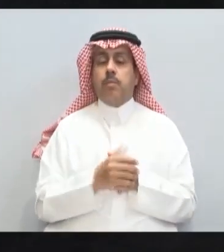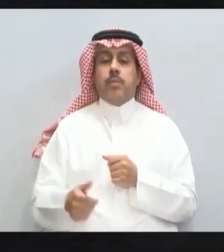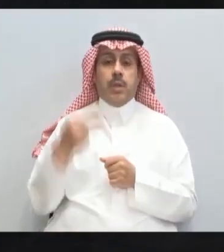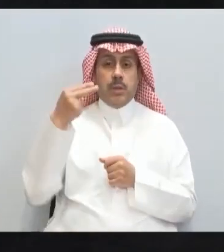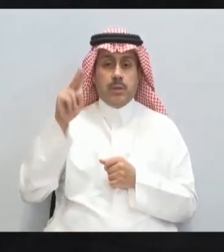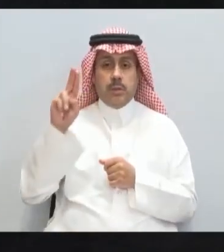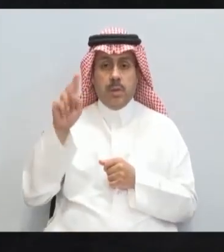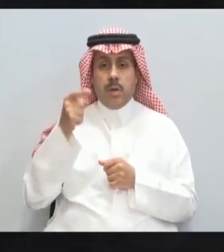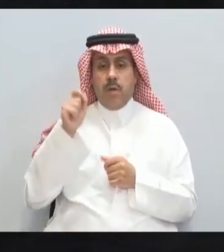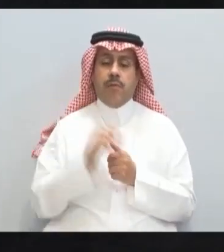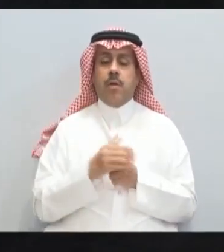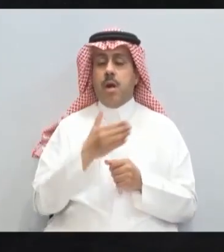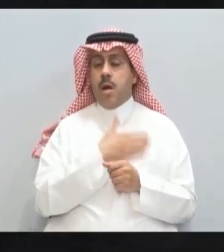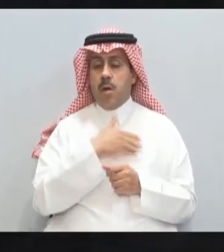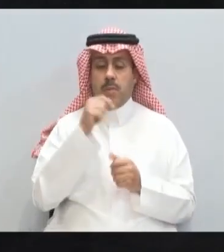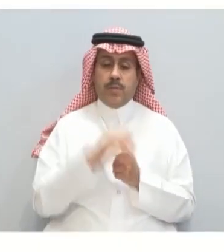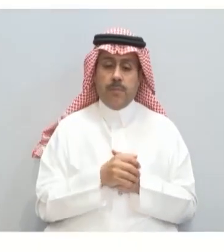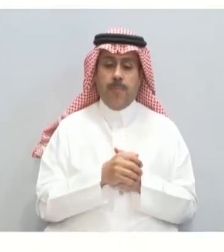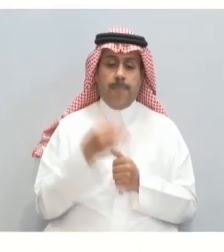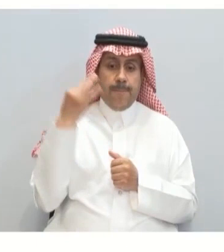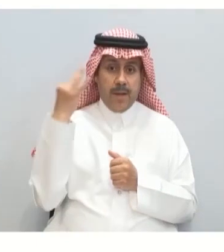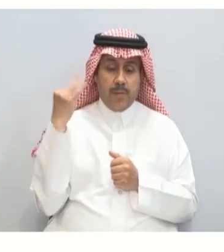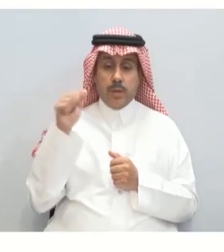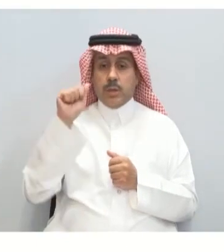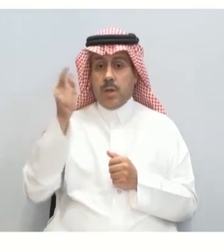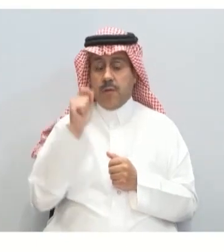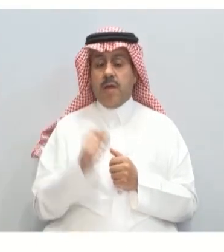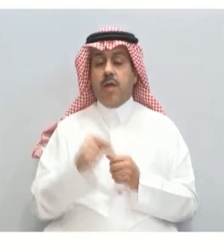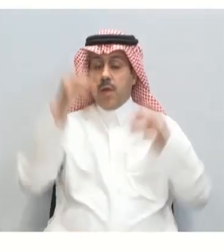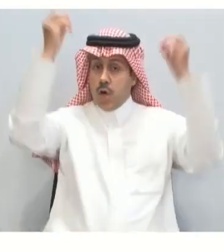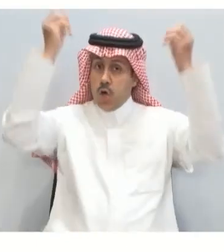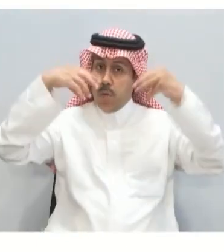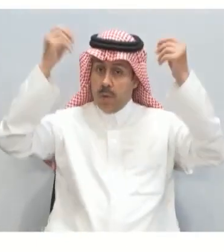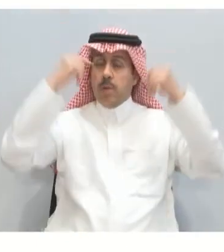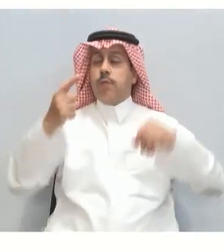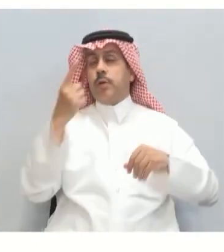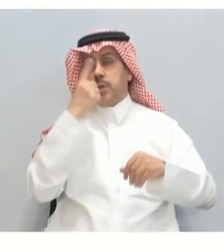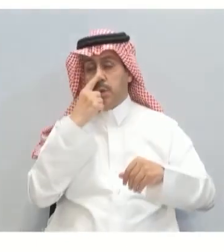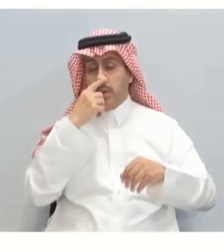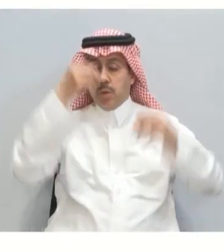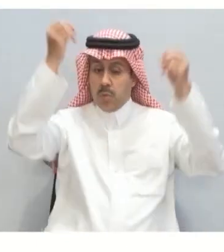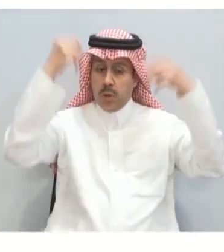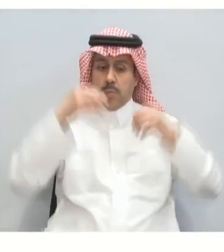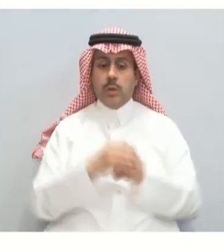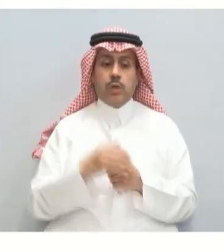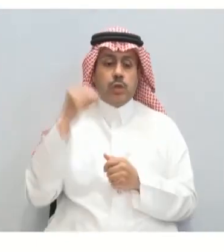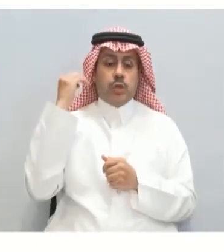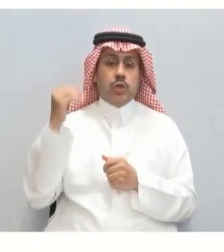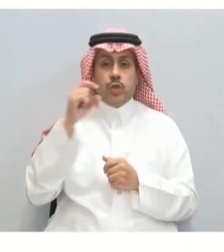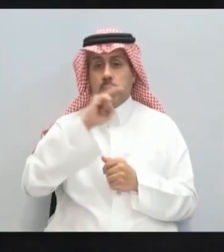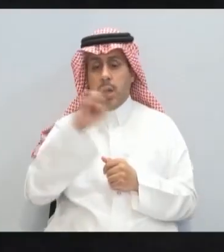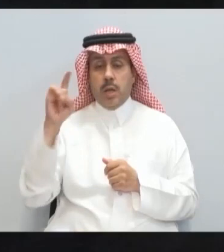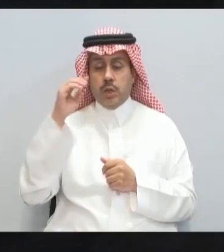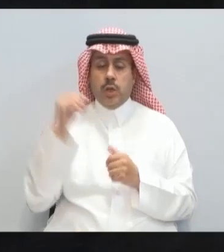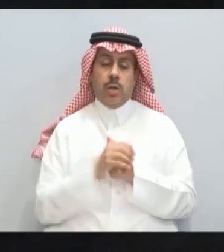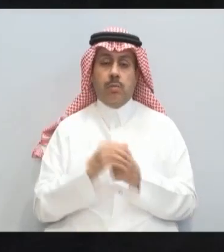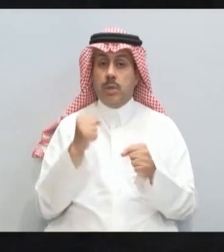باطنا ثم الثالث صرف هذه النعمه في طاعه المنعم جل جلاله فيستعمل